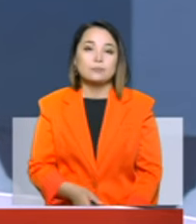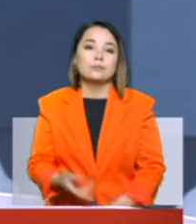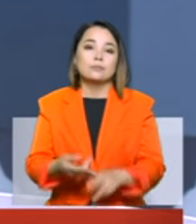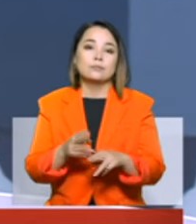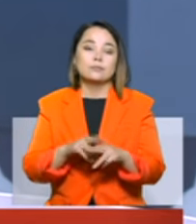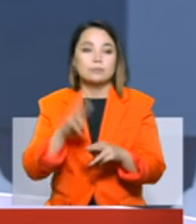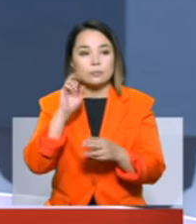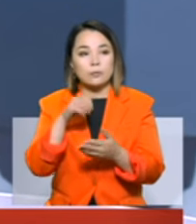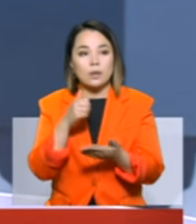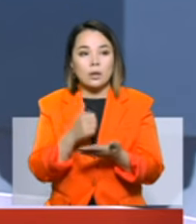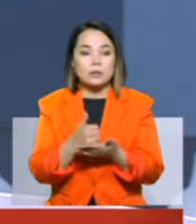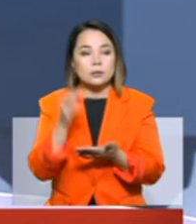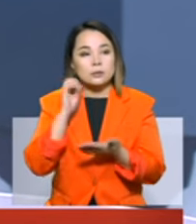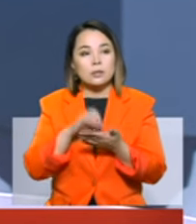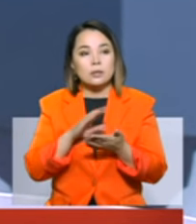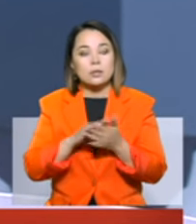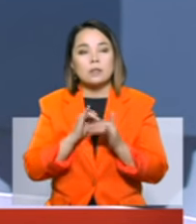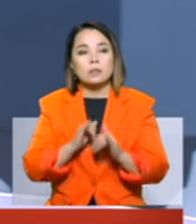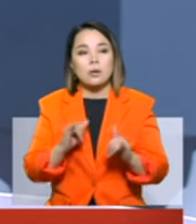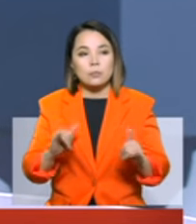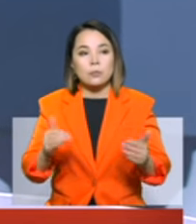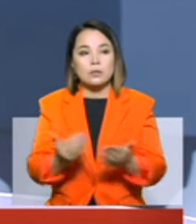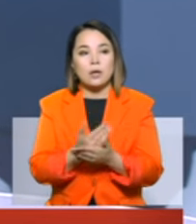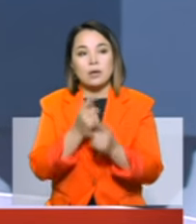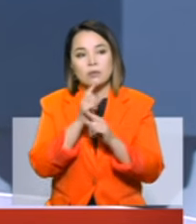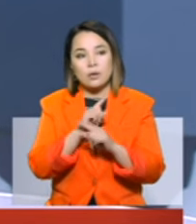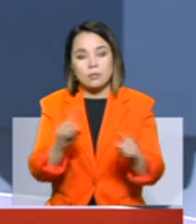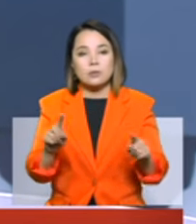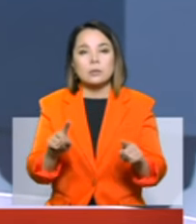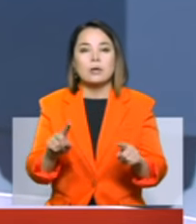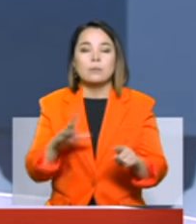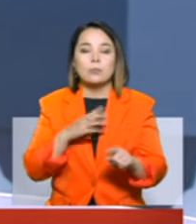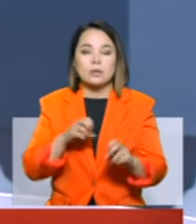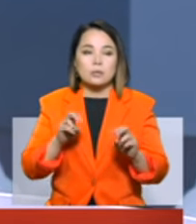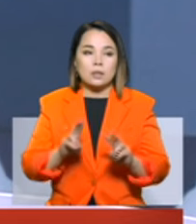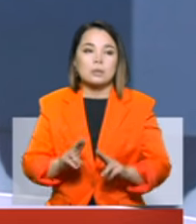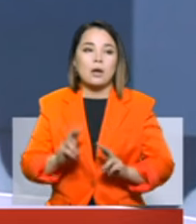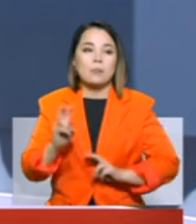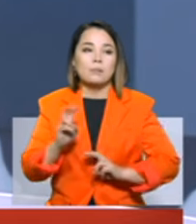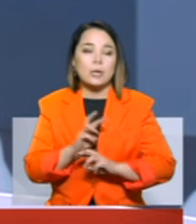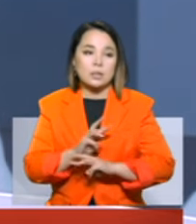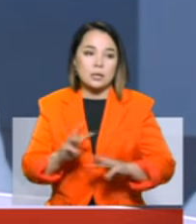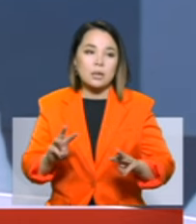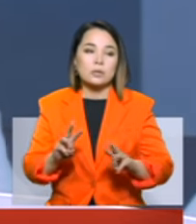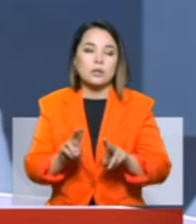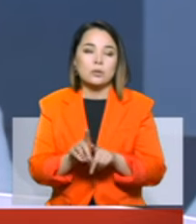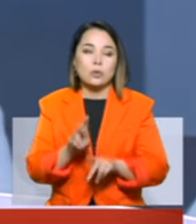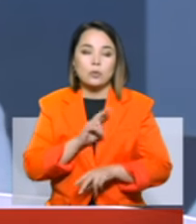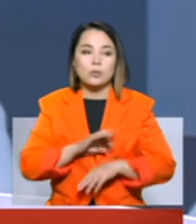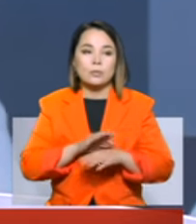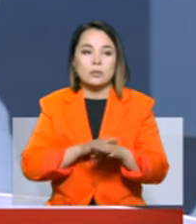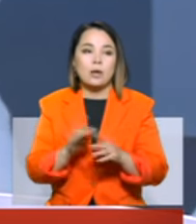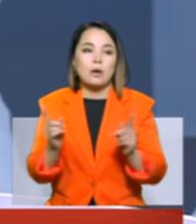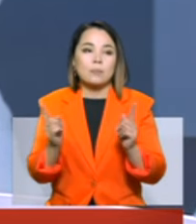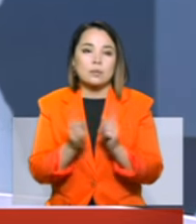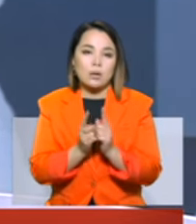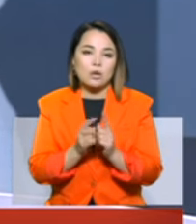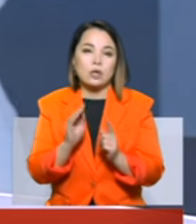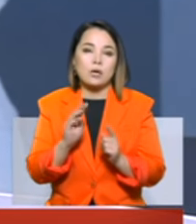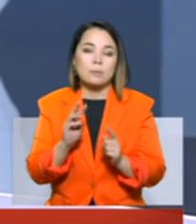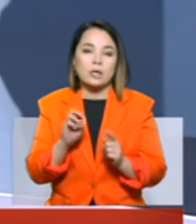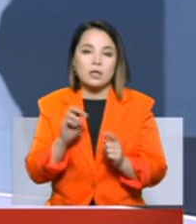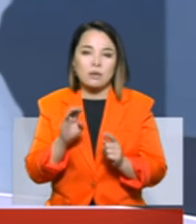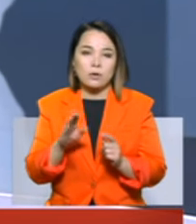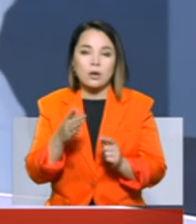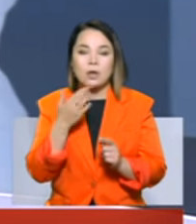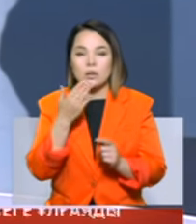Сондай-ақ мемлекет басшысы цифрлық даму, инновация және аэроғарыш өнеркәсібі министрін қабылдады. Жаслан Мәдиев президент алдында